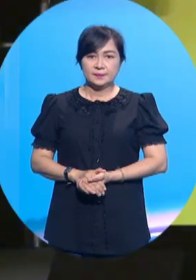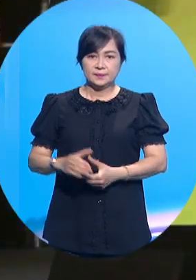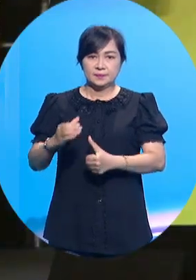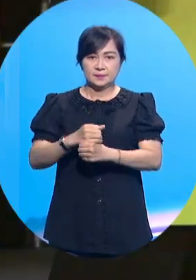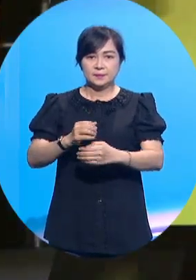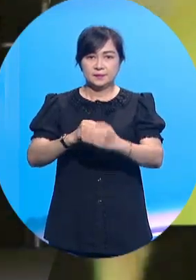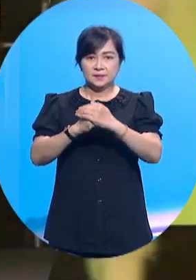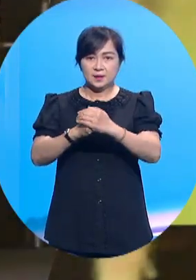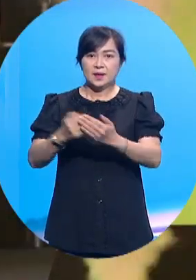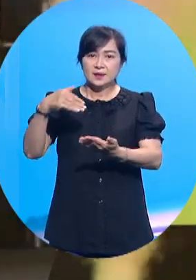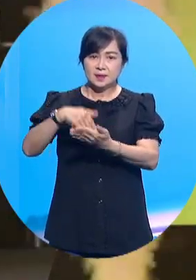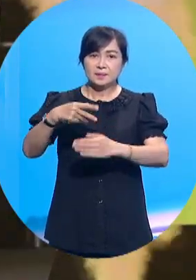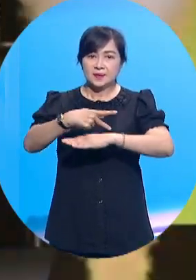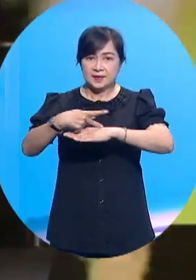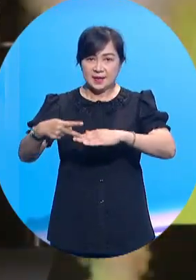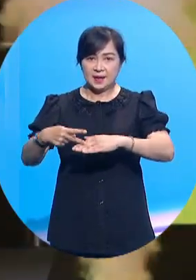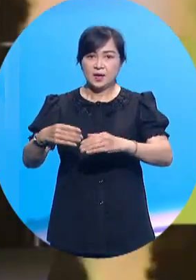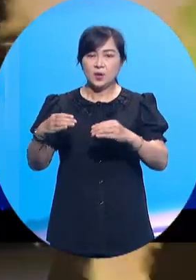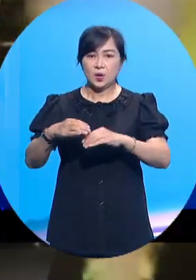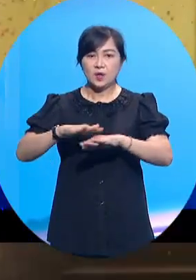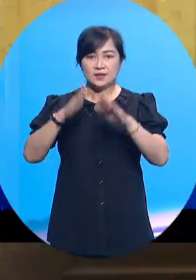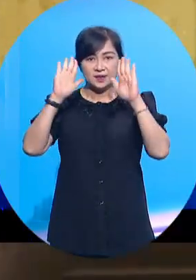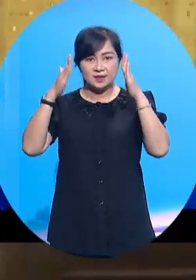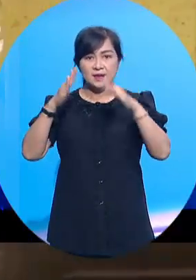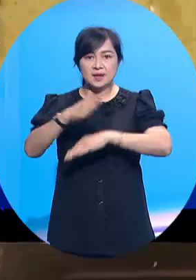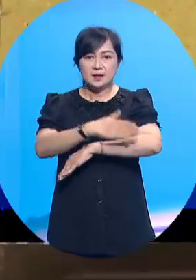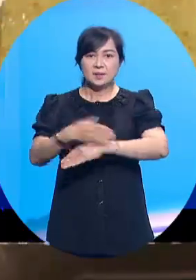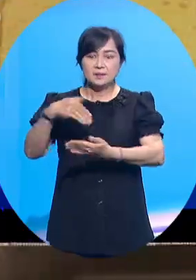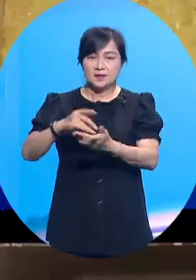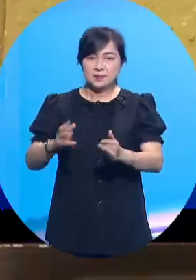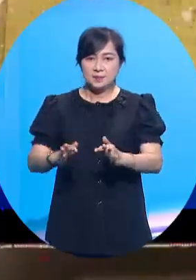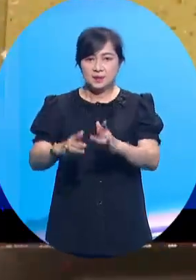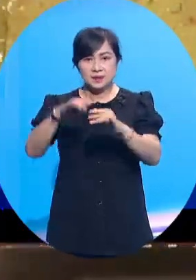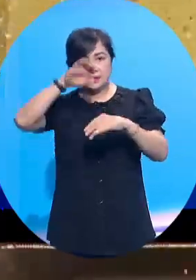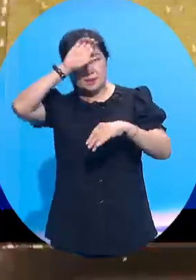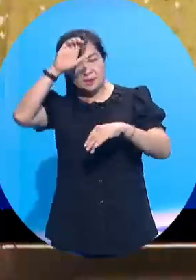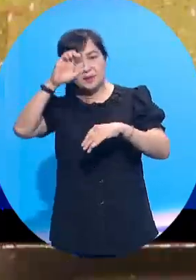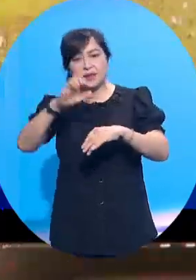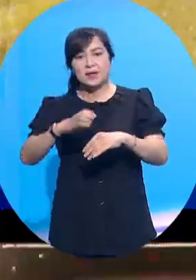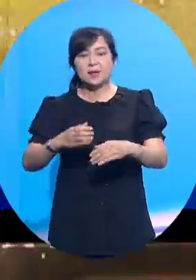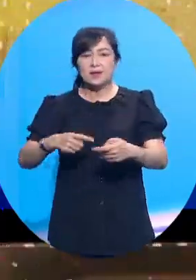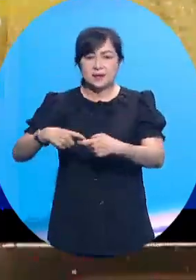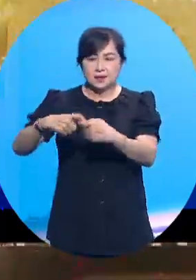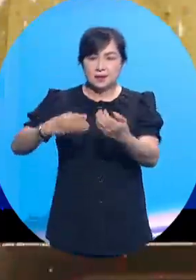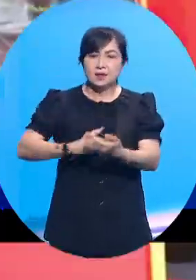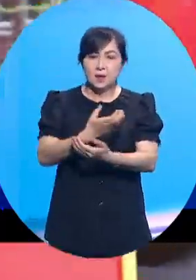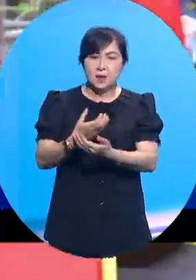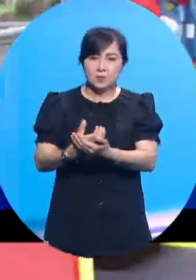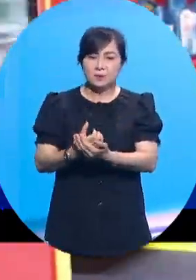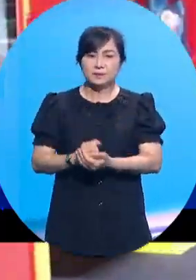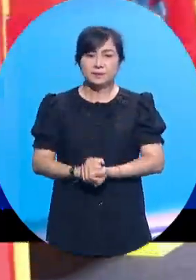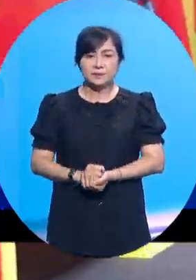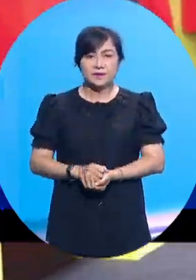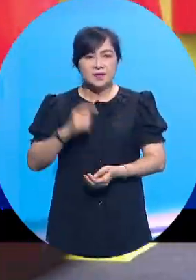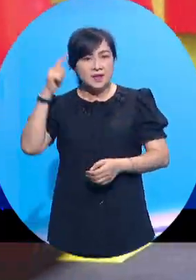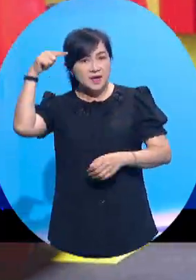Ngoài mục tiêu tôn vinh và cập nhật kỹ năng, ngày hội còn là sân chơi giúp tiếp lửa đam mê và gắn kết cộng đồng thợ máy Việt. Lấy